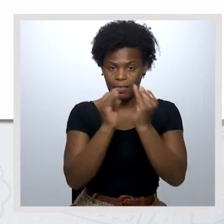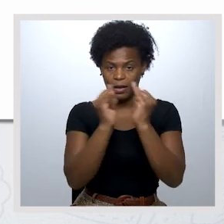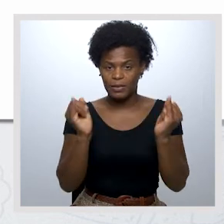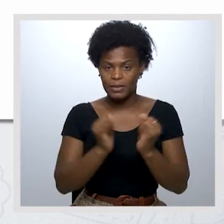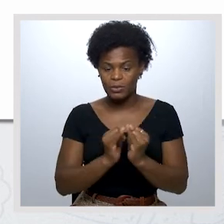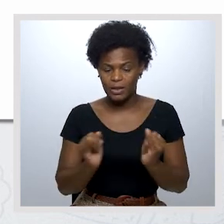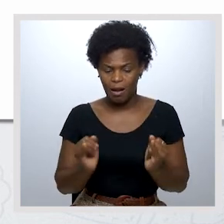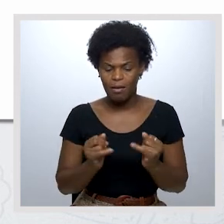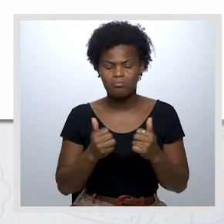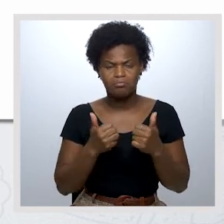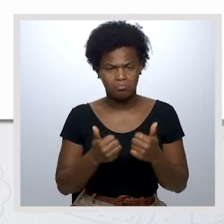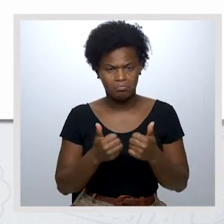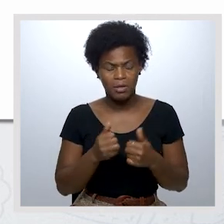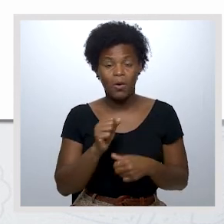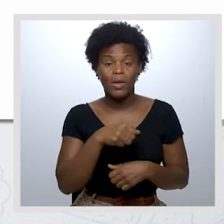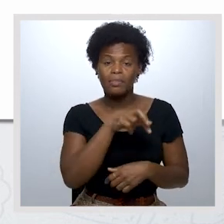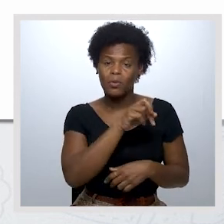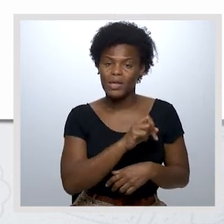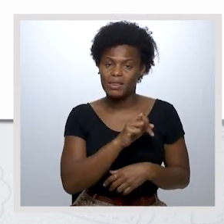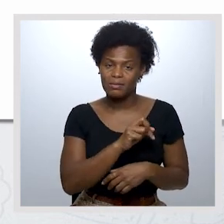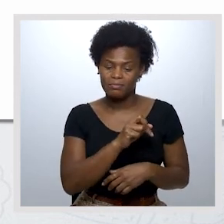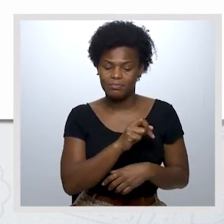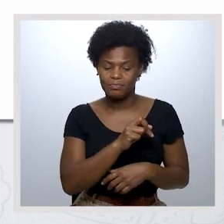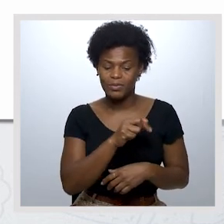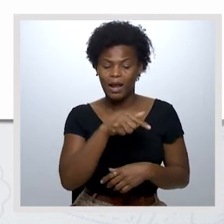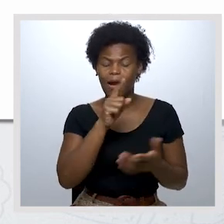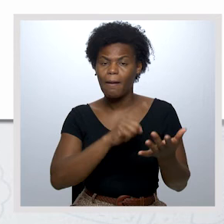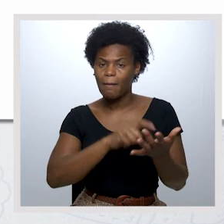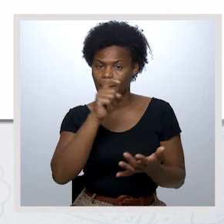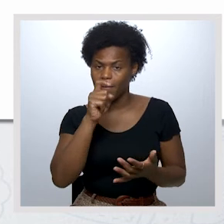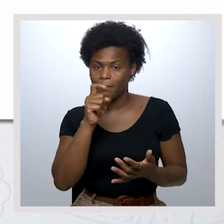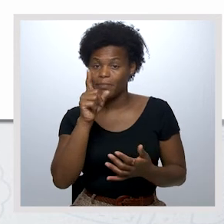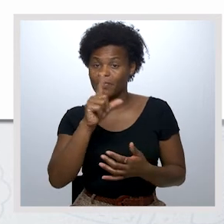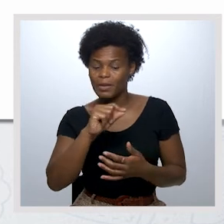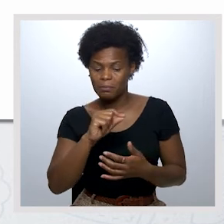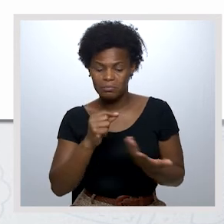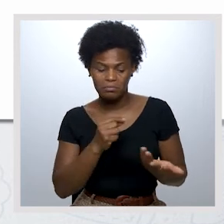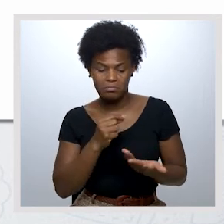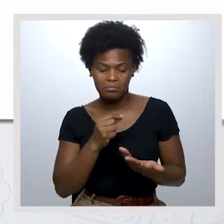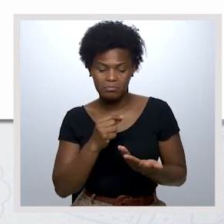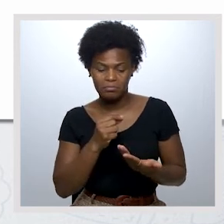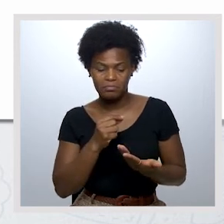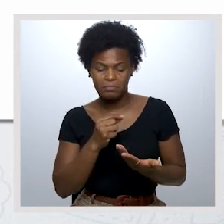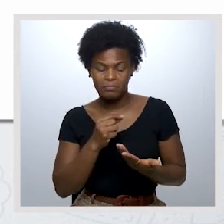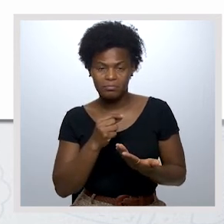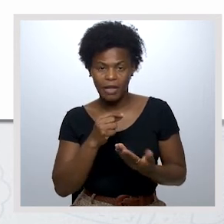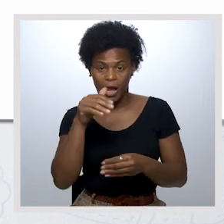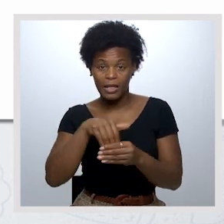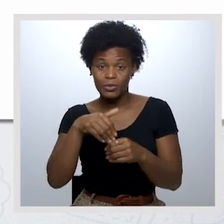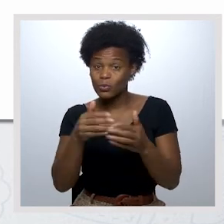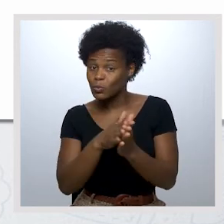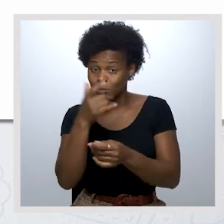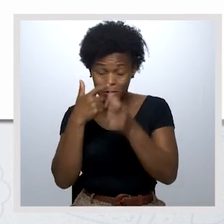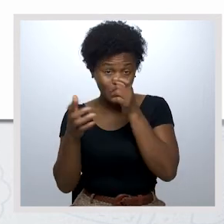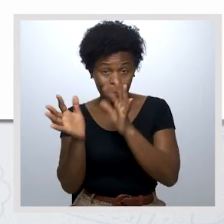International, bien sûr. 8. Aux États-Unis, élection. Tout le monde n'est pas